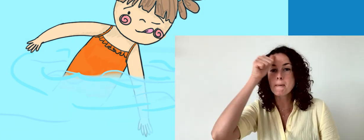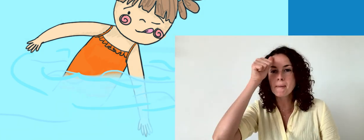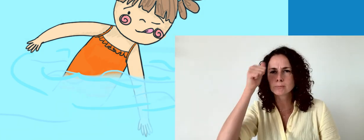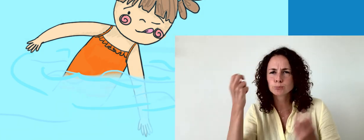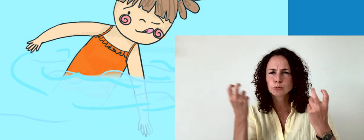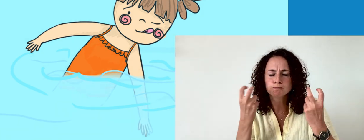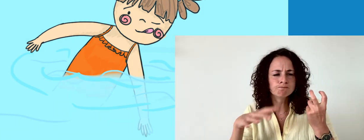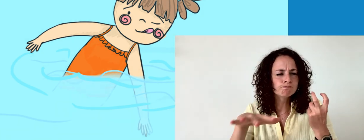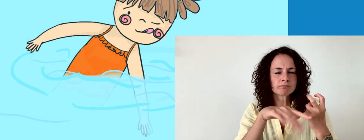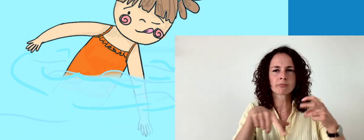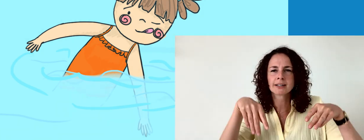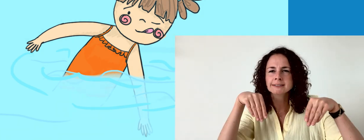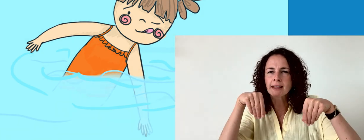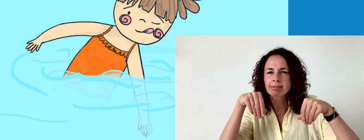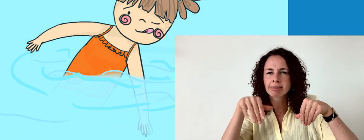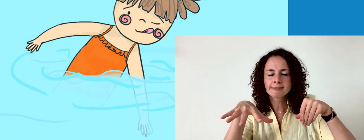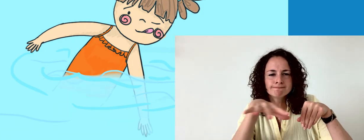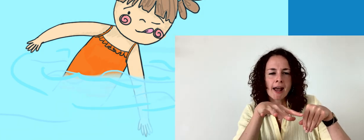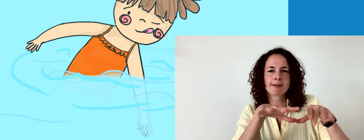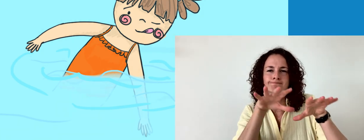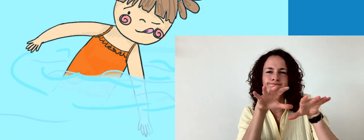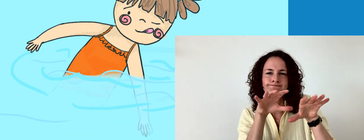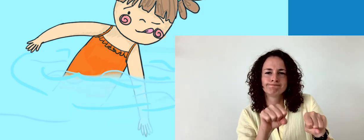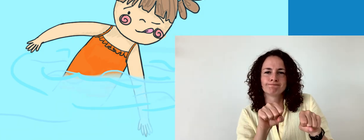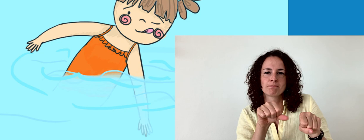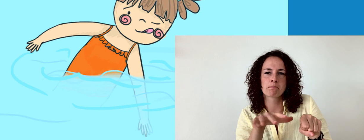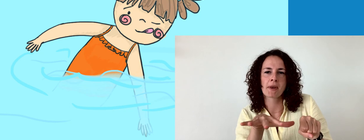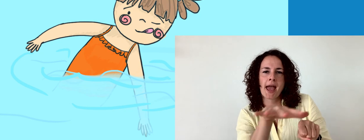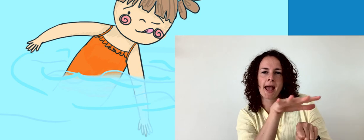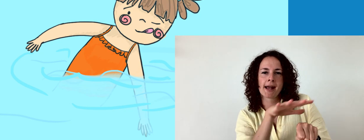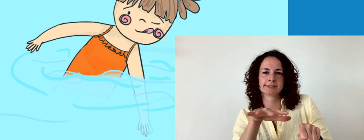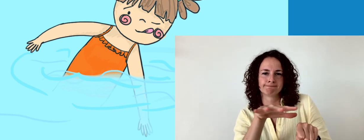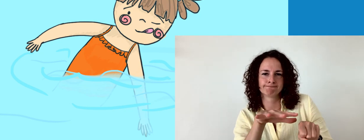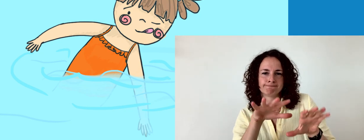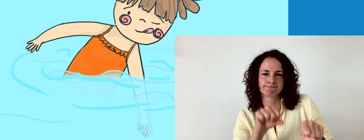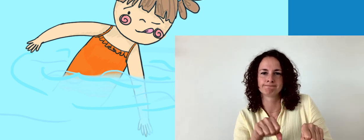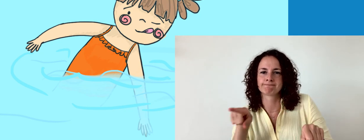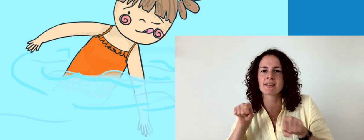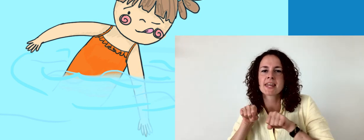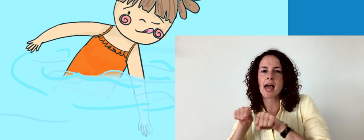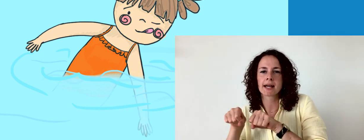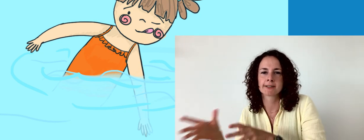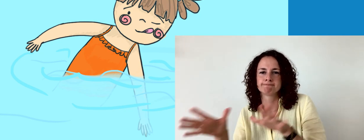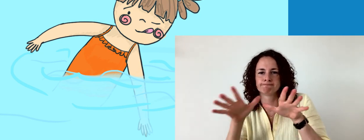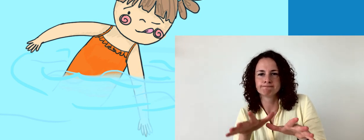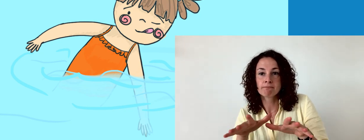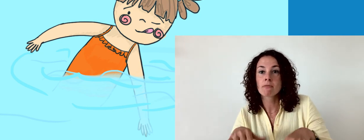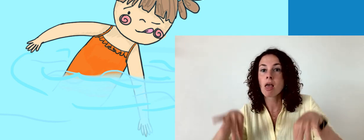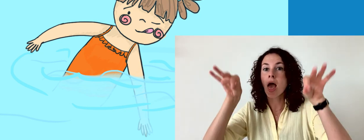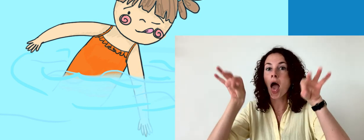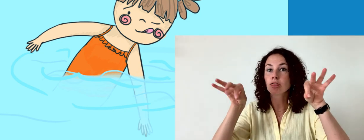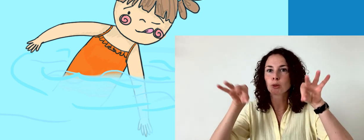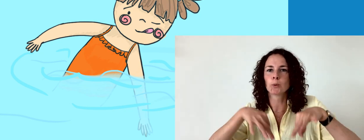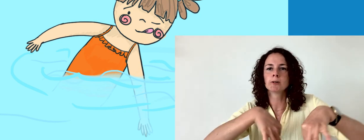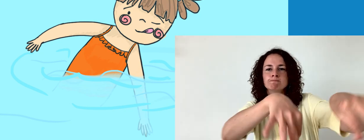Terwijl mama en papa Een plekje in het zand Reserveren voor de bolderkar De handdoeken en de paraplu Gaat ook